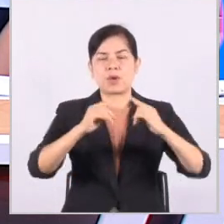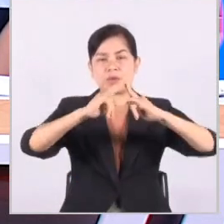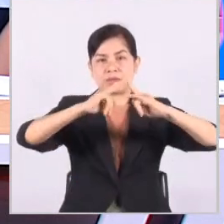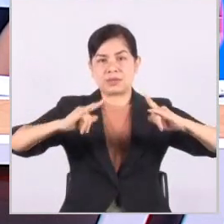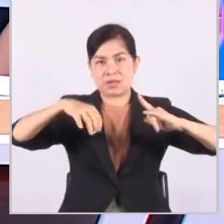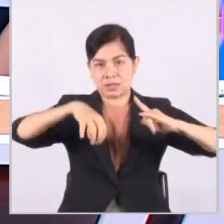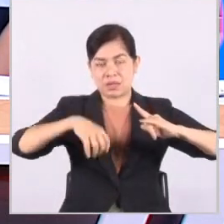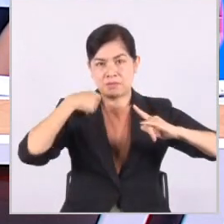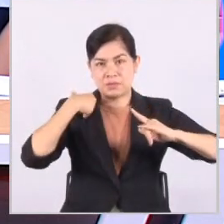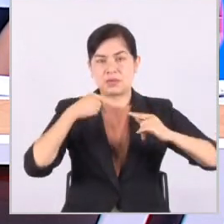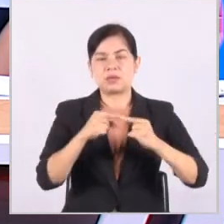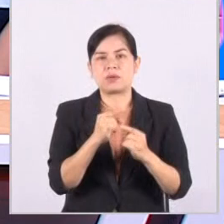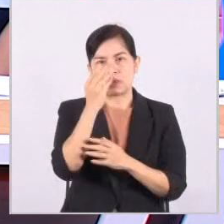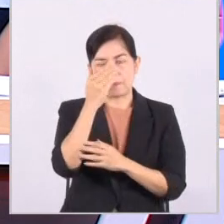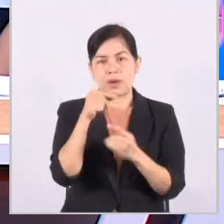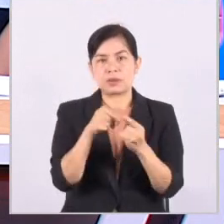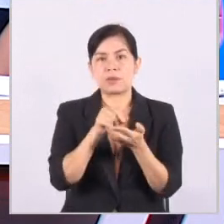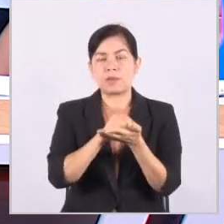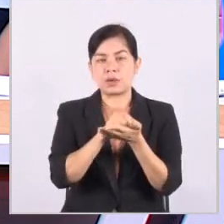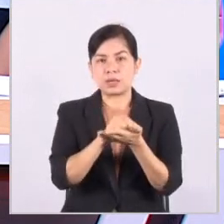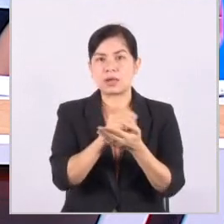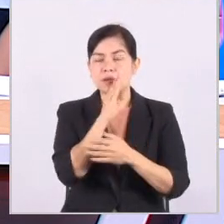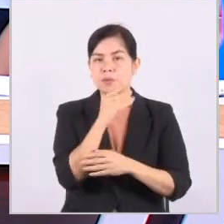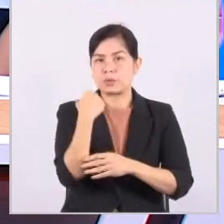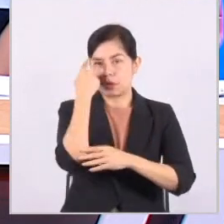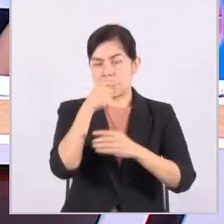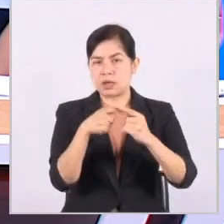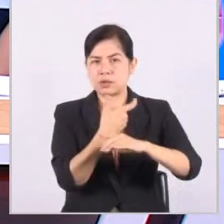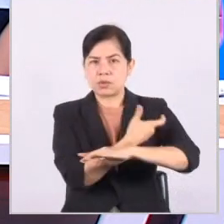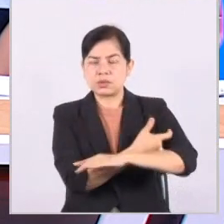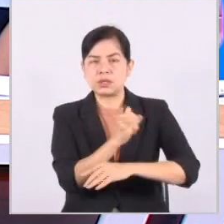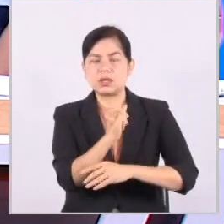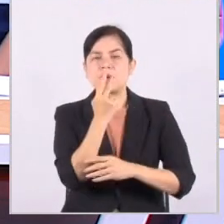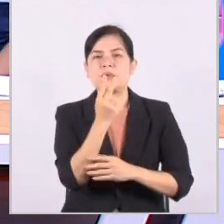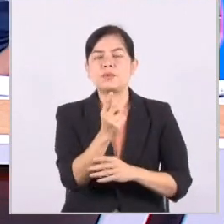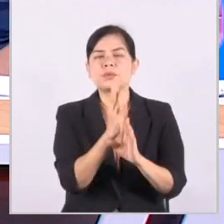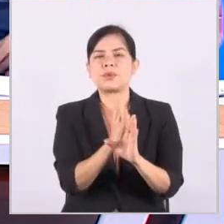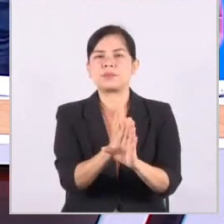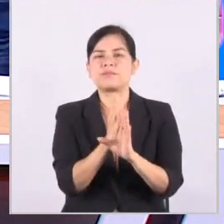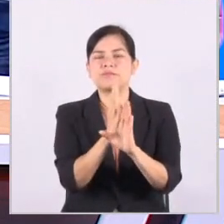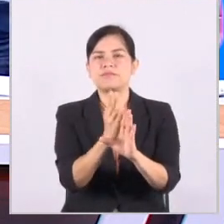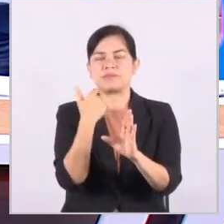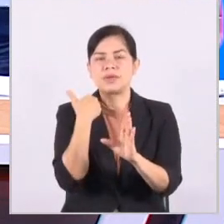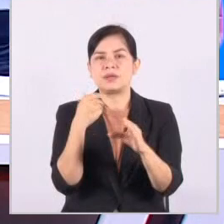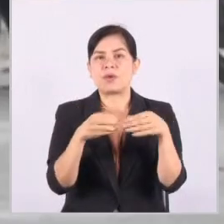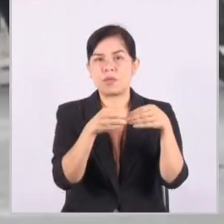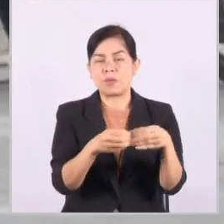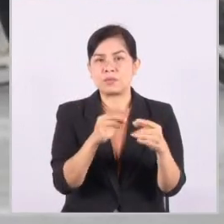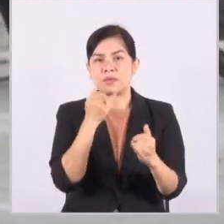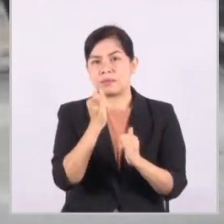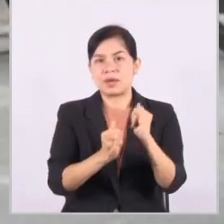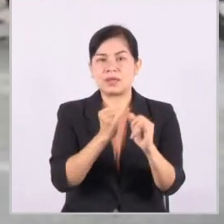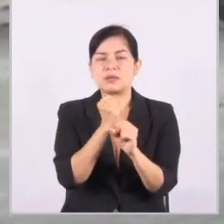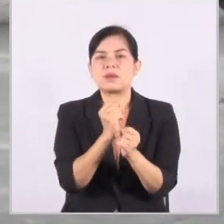าแจกข้าวปลาอาหารนะมีใครยังไม่ได้รับวัคซีนมาเลยเลยได้เห็นภาพนี้นะคะให้แขกที่มาร่วมทำบุญได้รับวัคซี